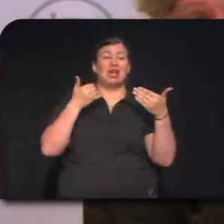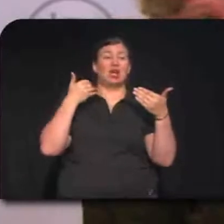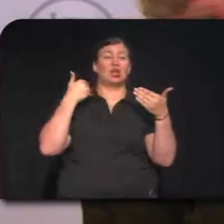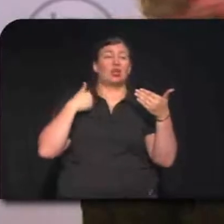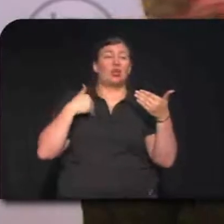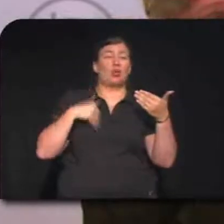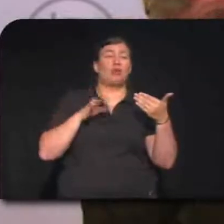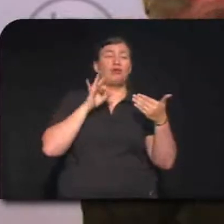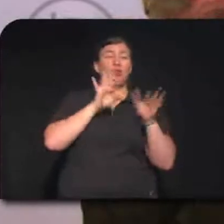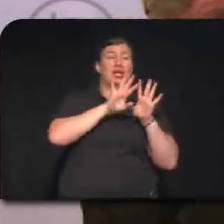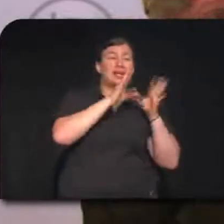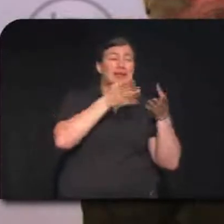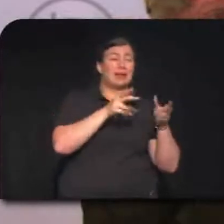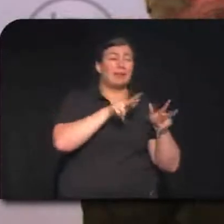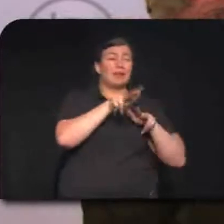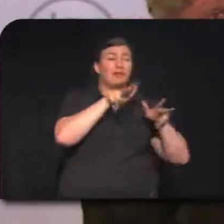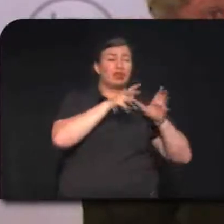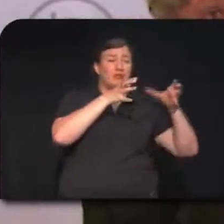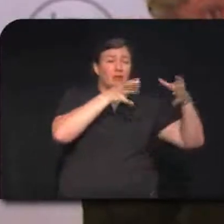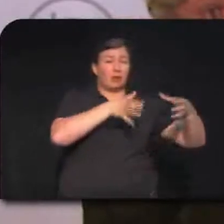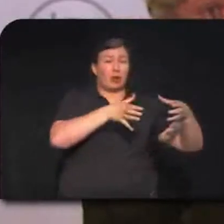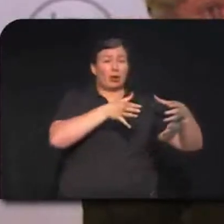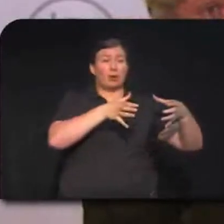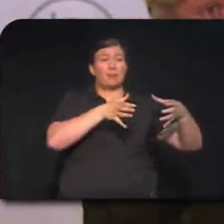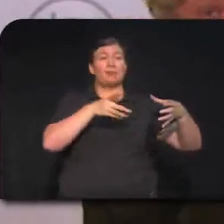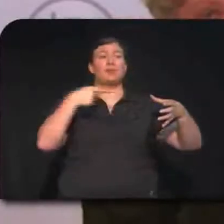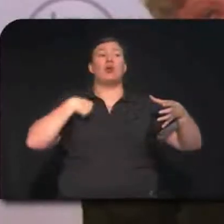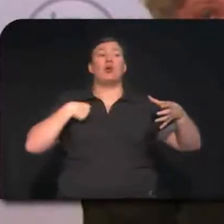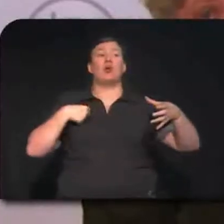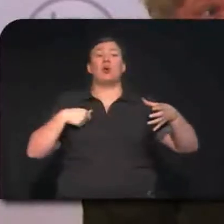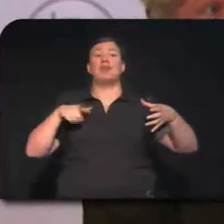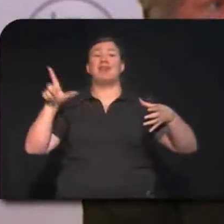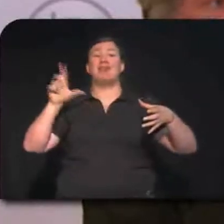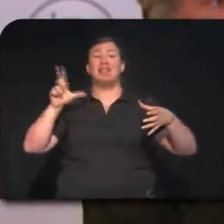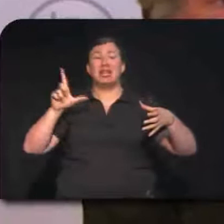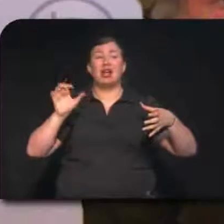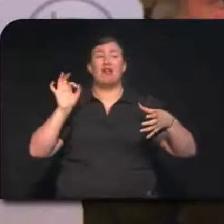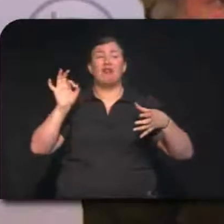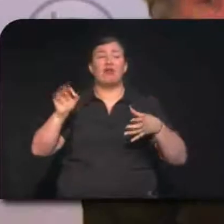Wirtschaftsblock und die violette Karte für wp171